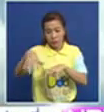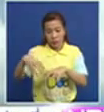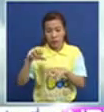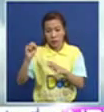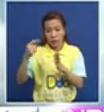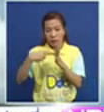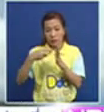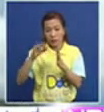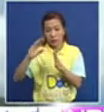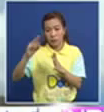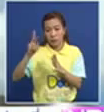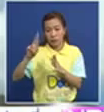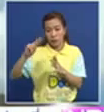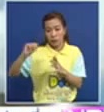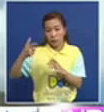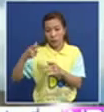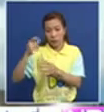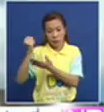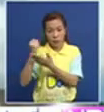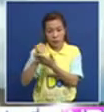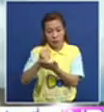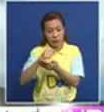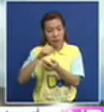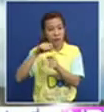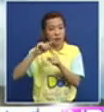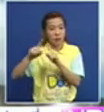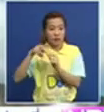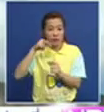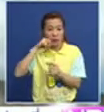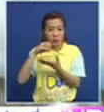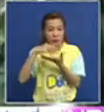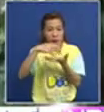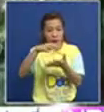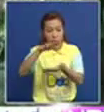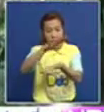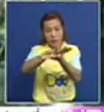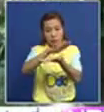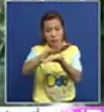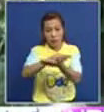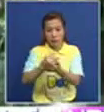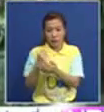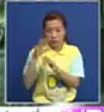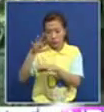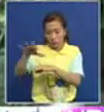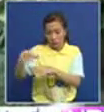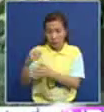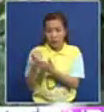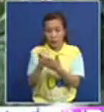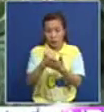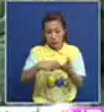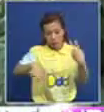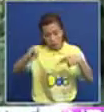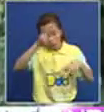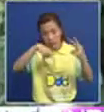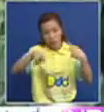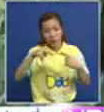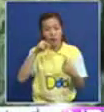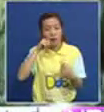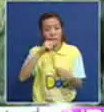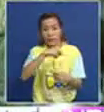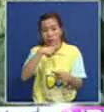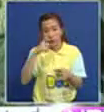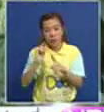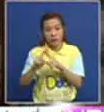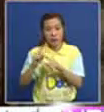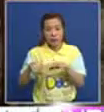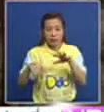งเพื่อขอรถบรรทุกน้ำมาเติมใส่แท้งให้กับโรงเรียนพร้อมขอให้หน่วยงานที่เกี่ยวข้องเข้ามาสำรวจขุดลอกสระน้ำบริเวณหลังโรง